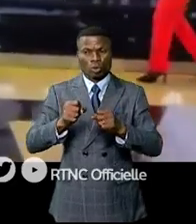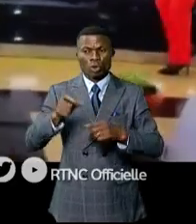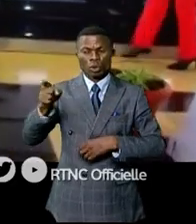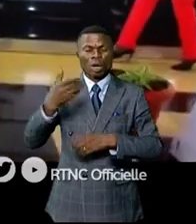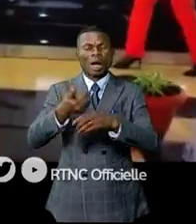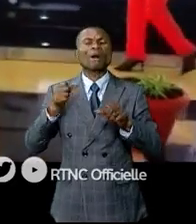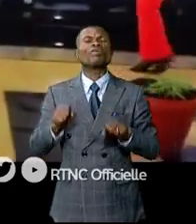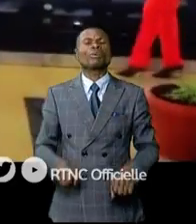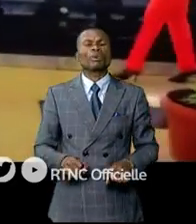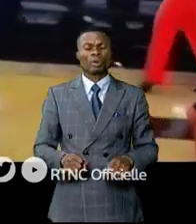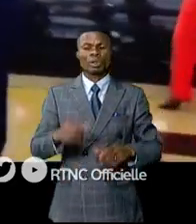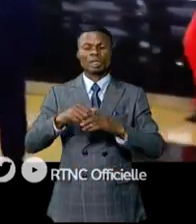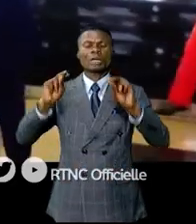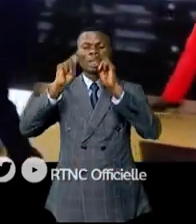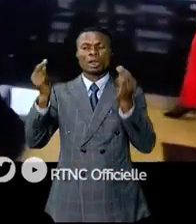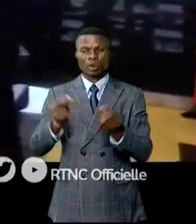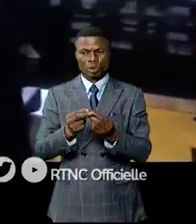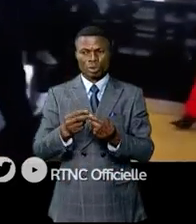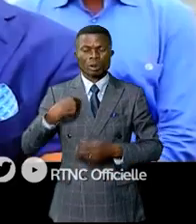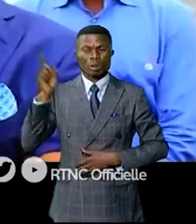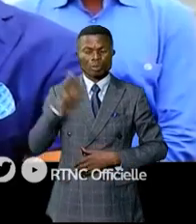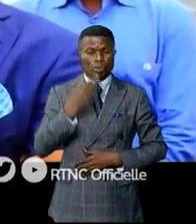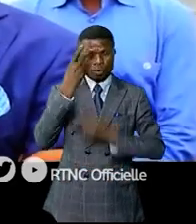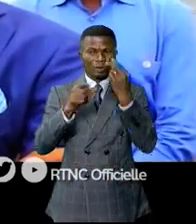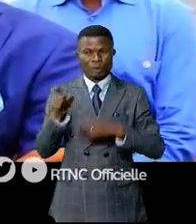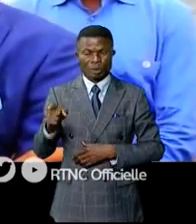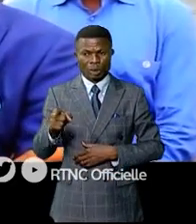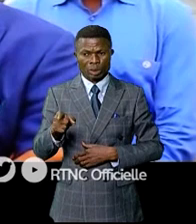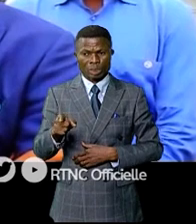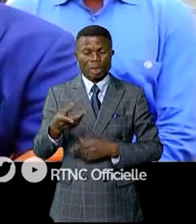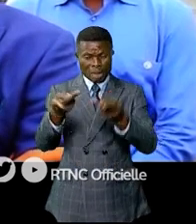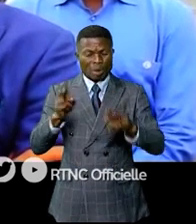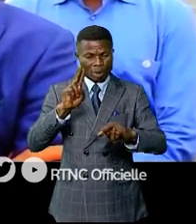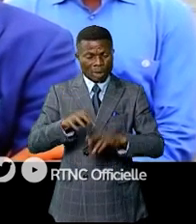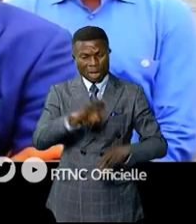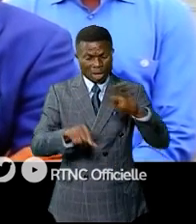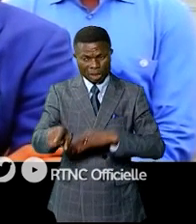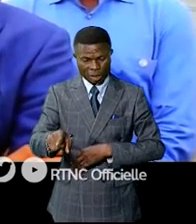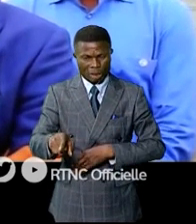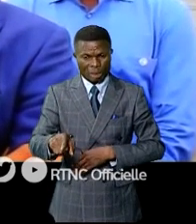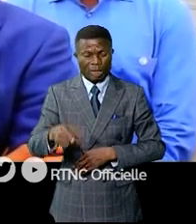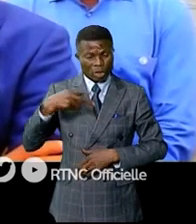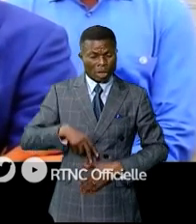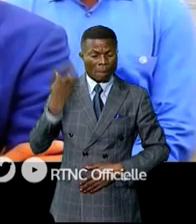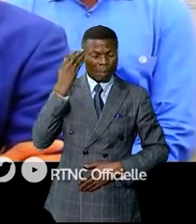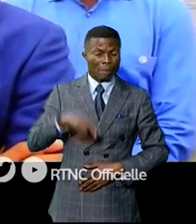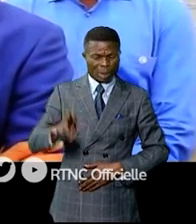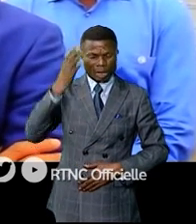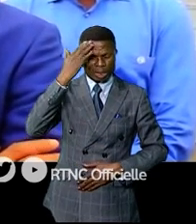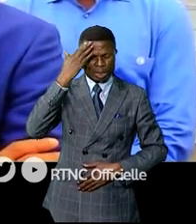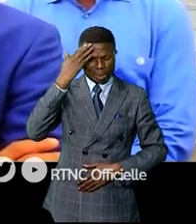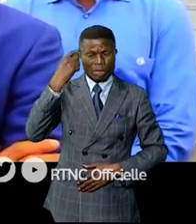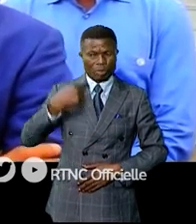sa mort au sein du rassemblement. Je suis venu le voir là où il est. Il sait très bien